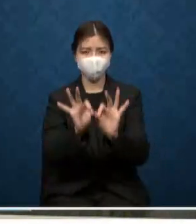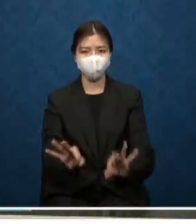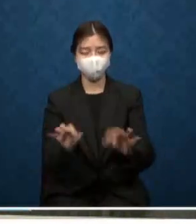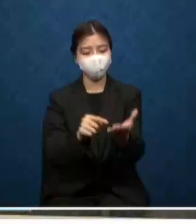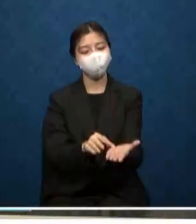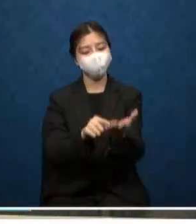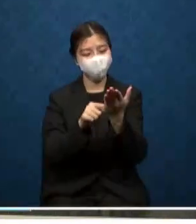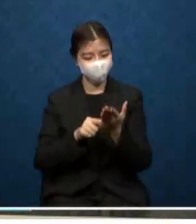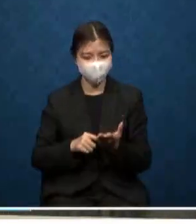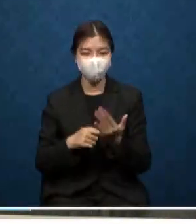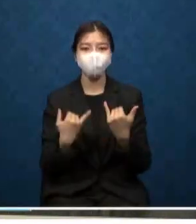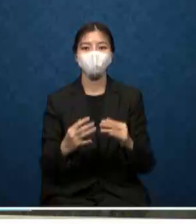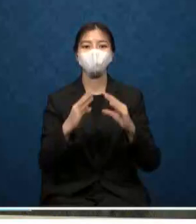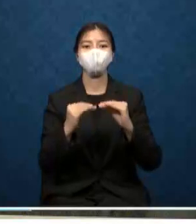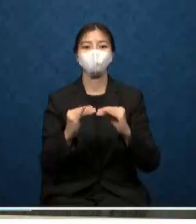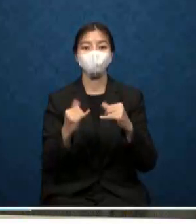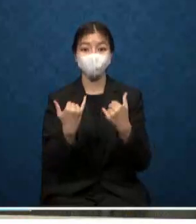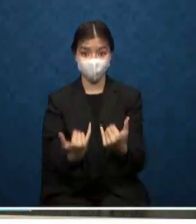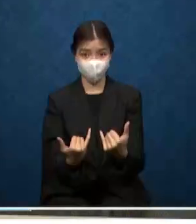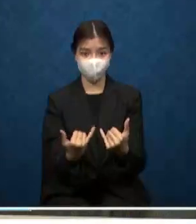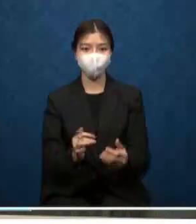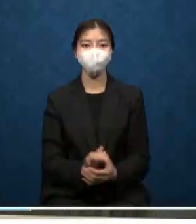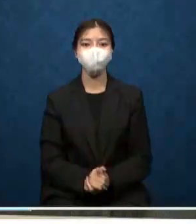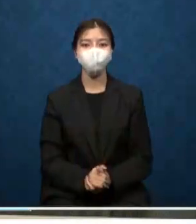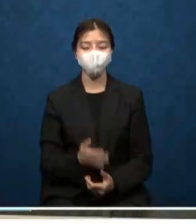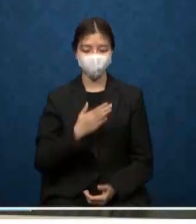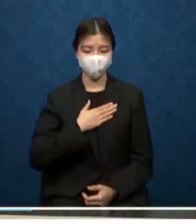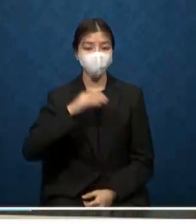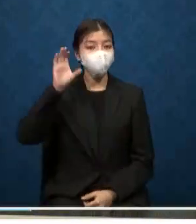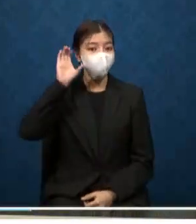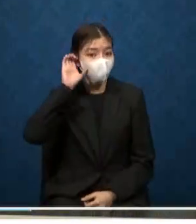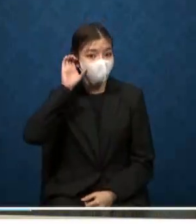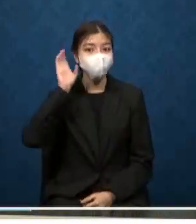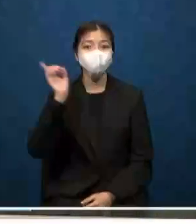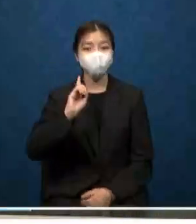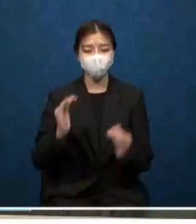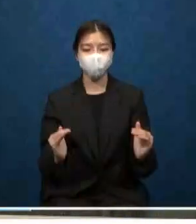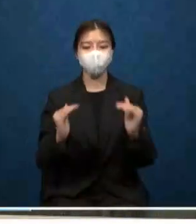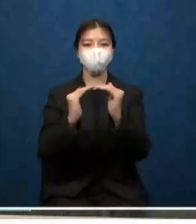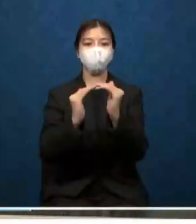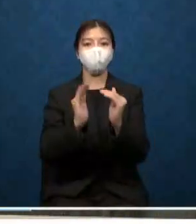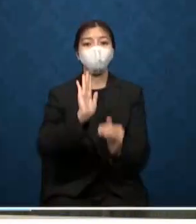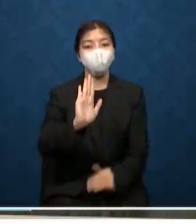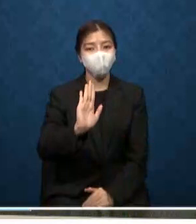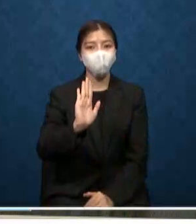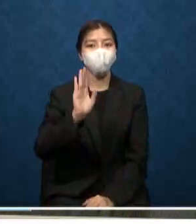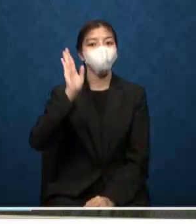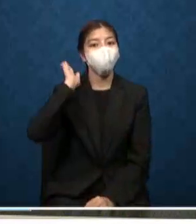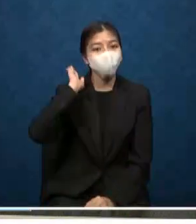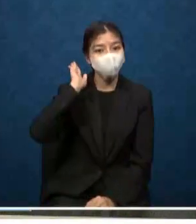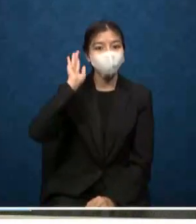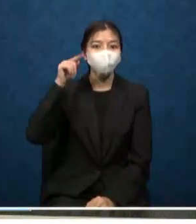าสู่ที่ประชุมวุฒิสภาแห่งนี้ผมเชื่อว่าความเสมอภาคระหว่างเพศสภา